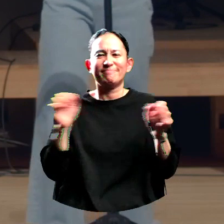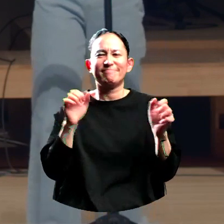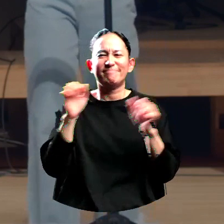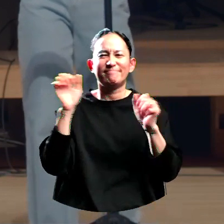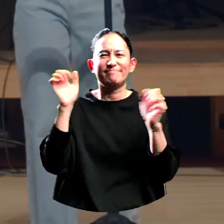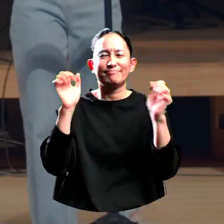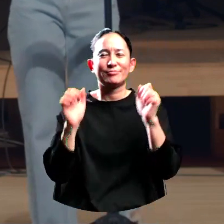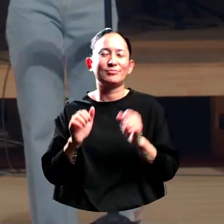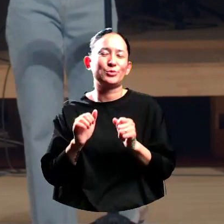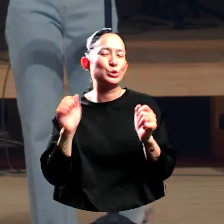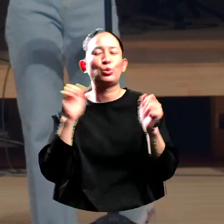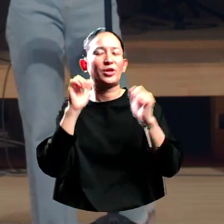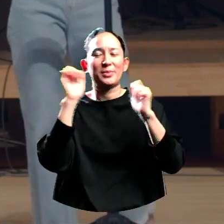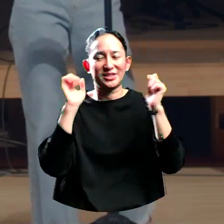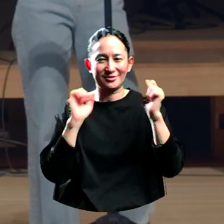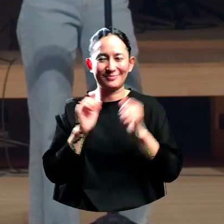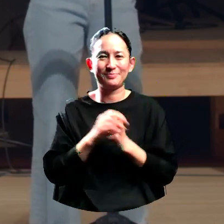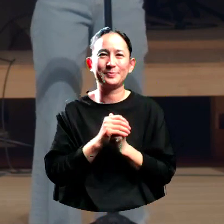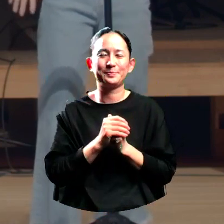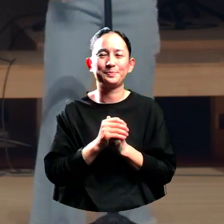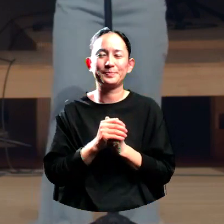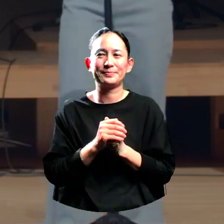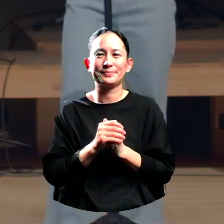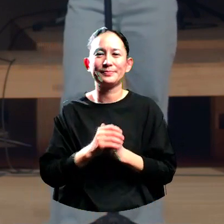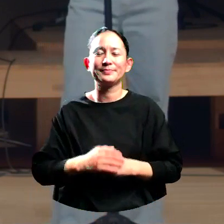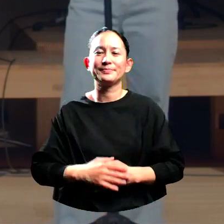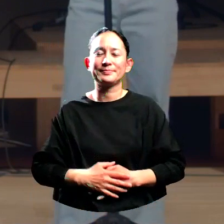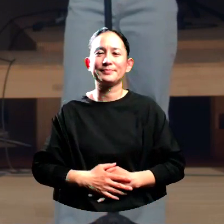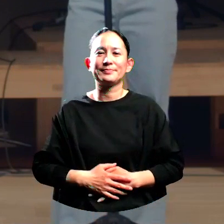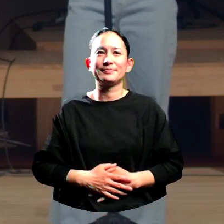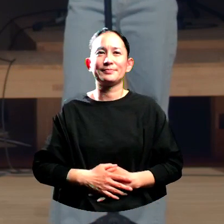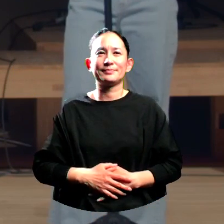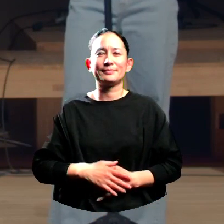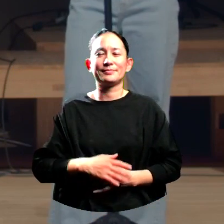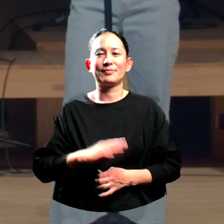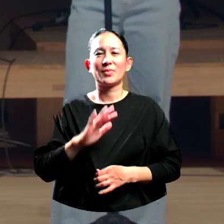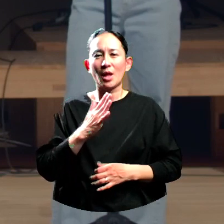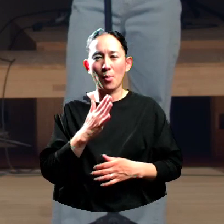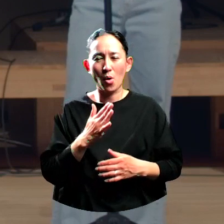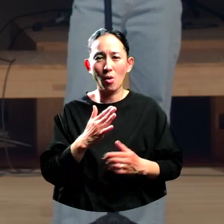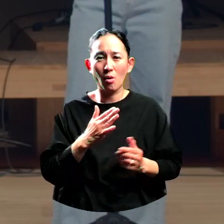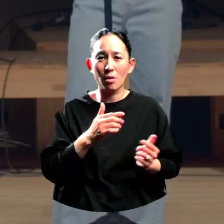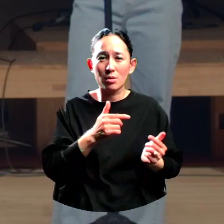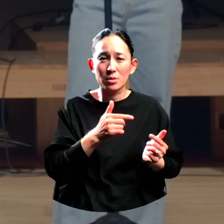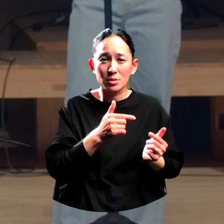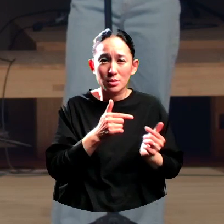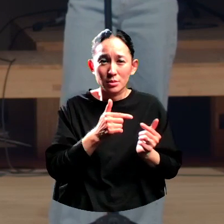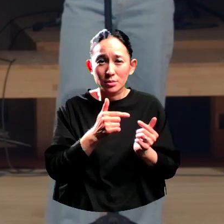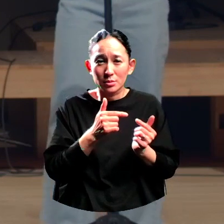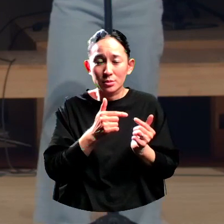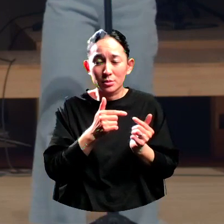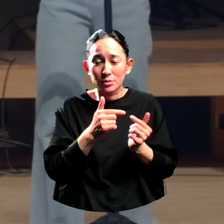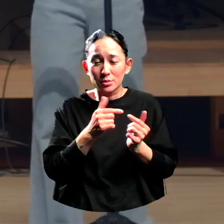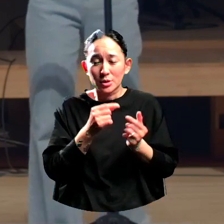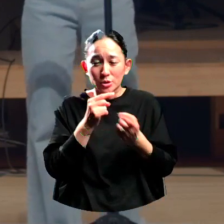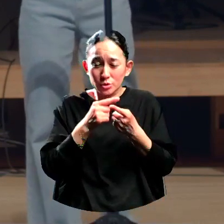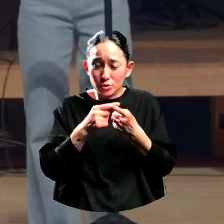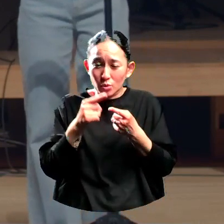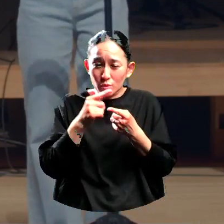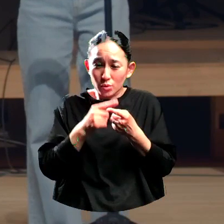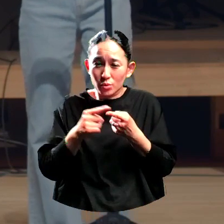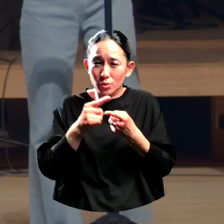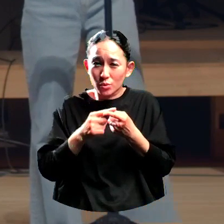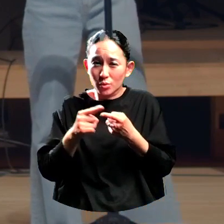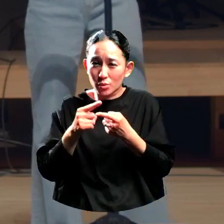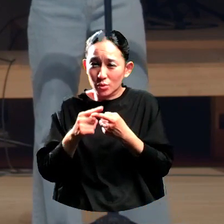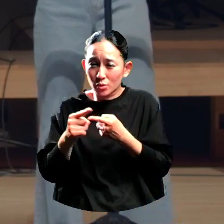At first, it was trying to move around. だんだんと動きが遅くなって数分後には、まあ、息